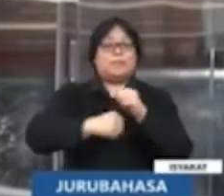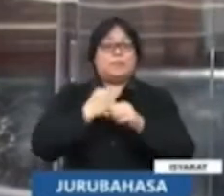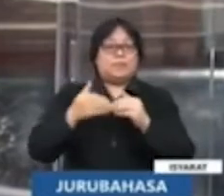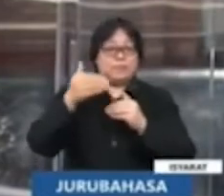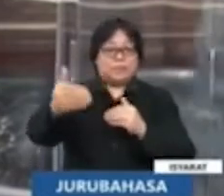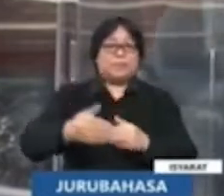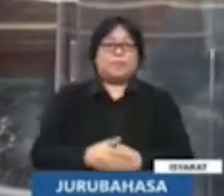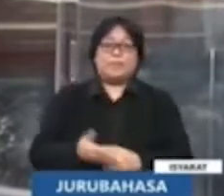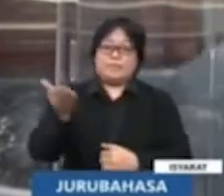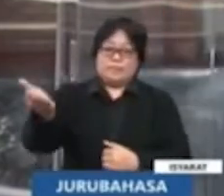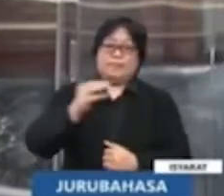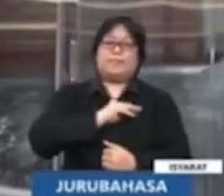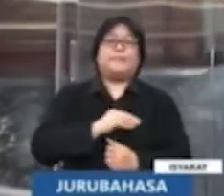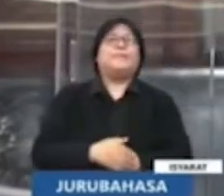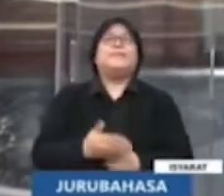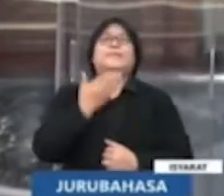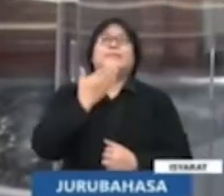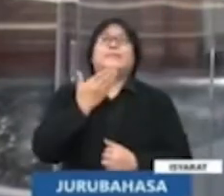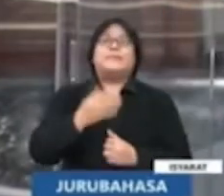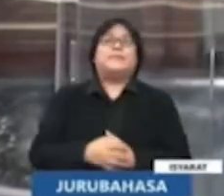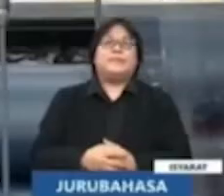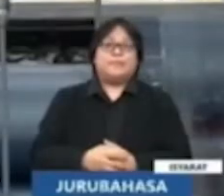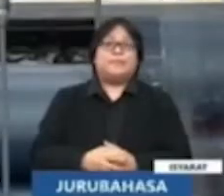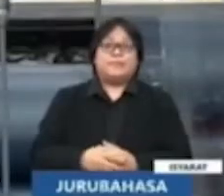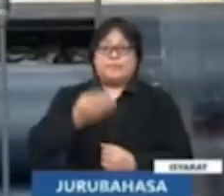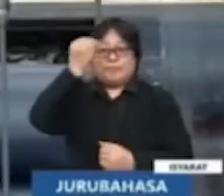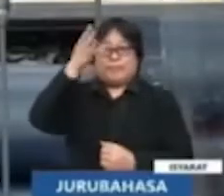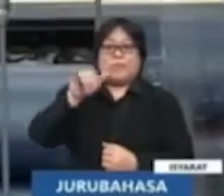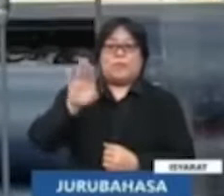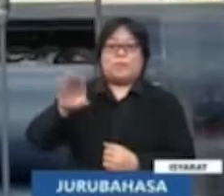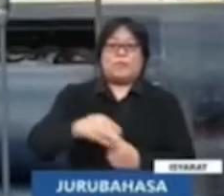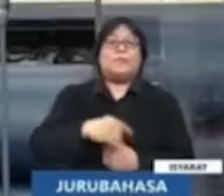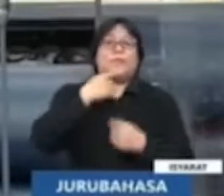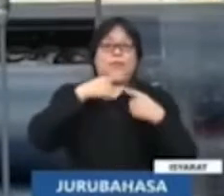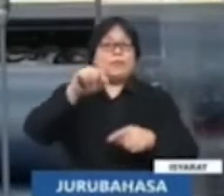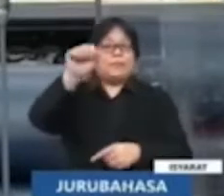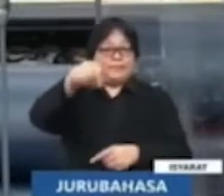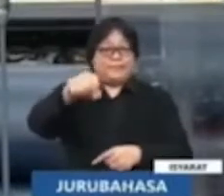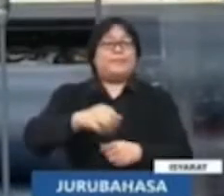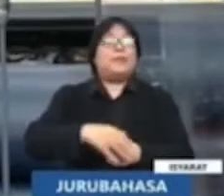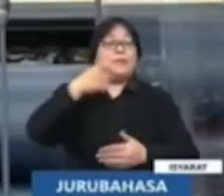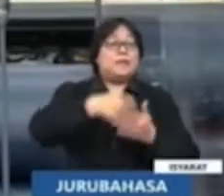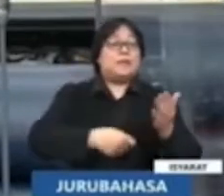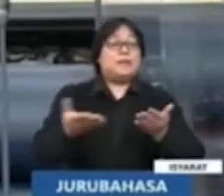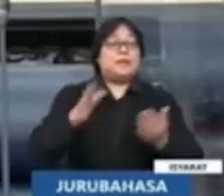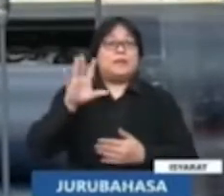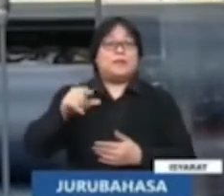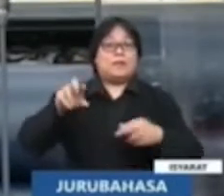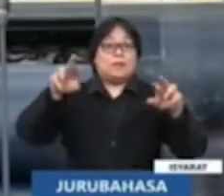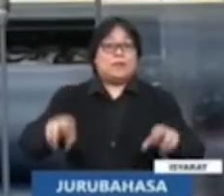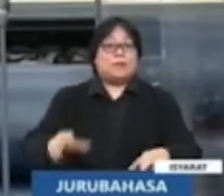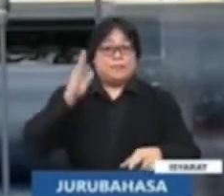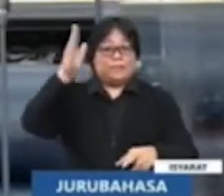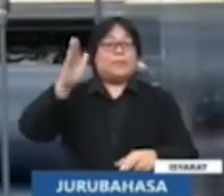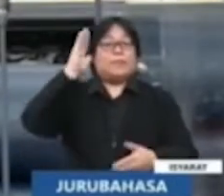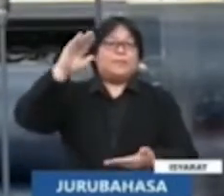akan datang? Tuan Menteri. Terima kasih. Untuk ahli maklumat ahli Yang Berhormat, jawapannya ya. Harga atau charge perkhidmatan 5G kepada rakyat pada